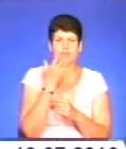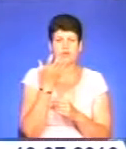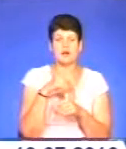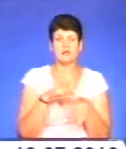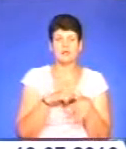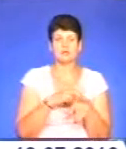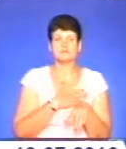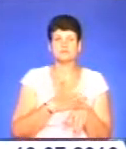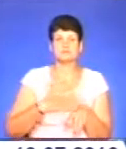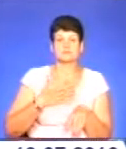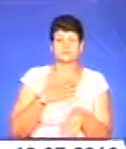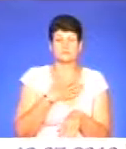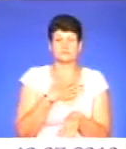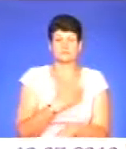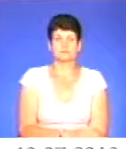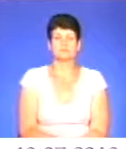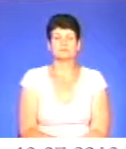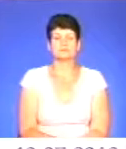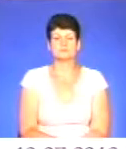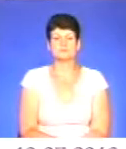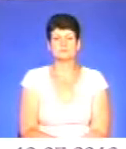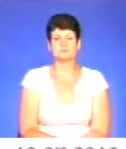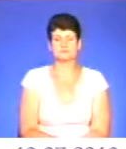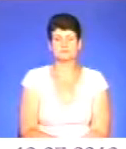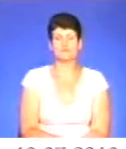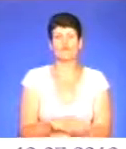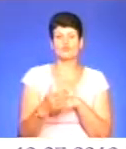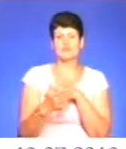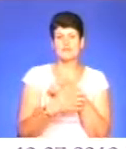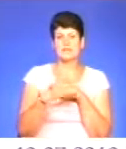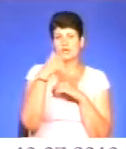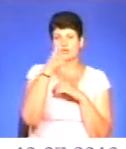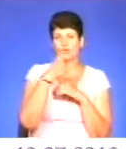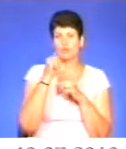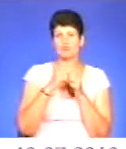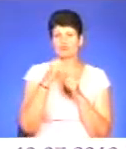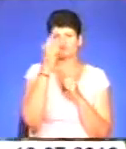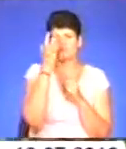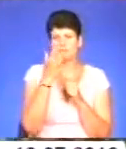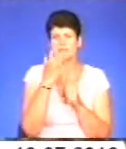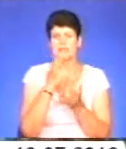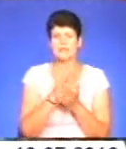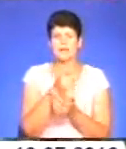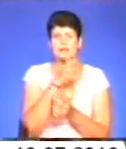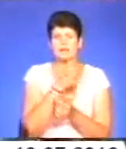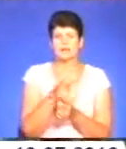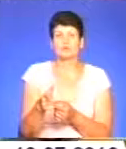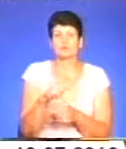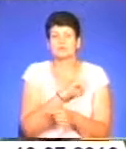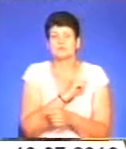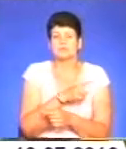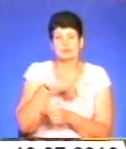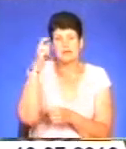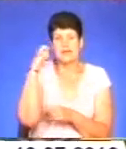сполох. Подробиці у сюжеті. В останні роки практично щоліта настає період пекельної спеки. Ще